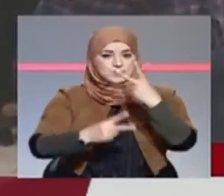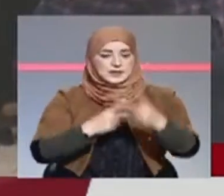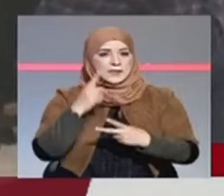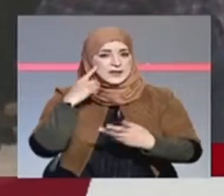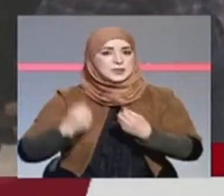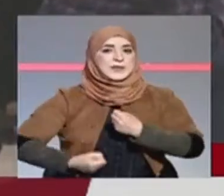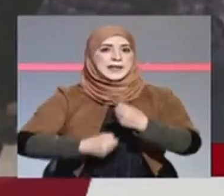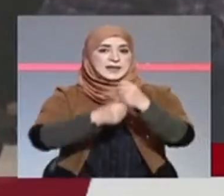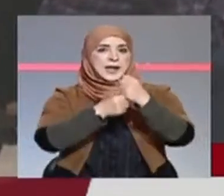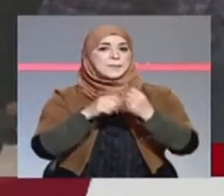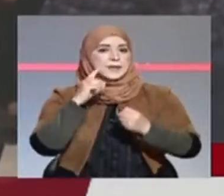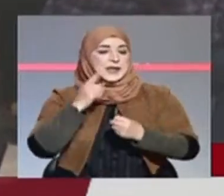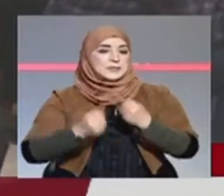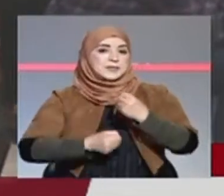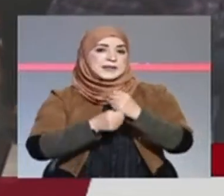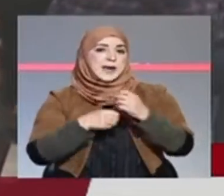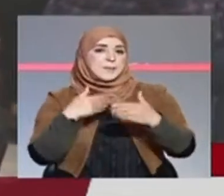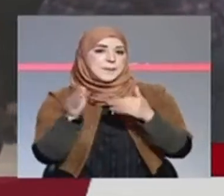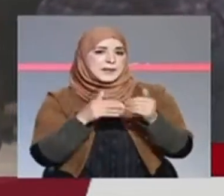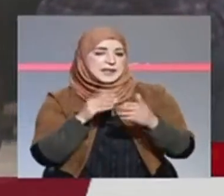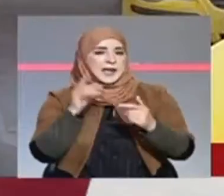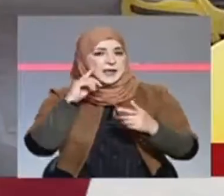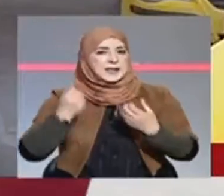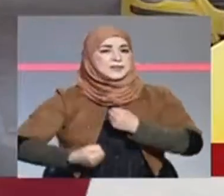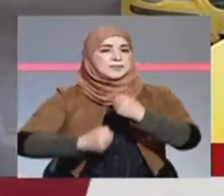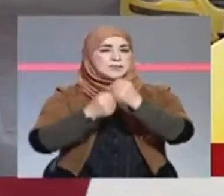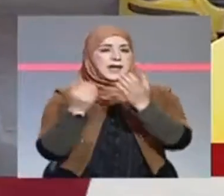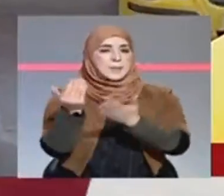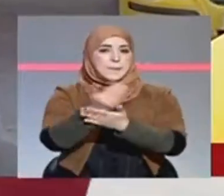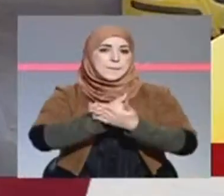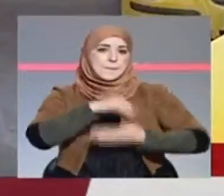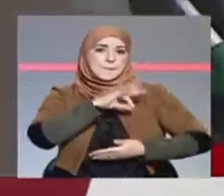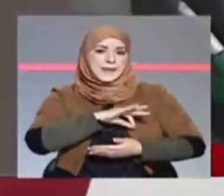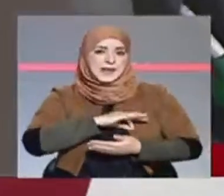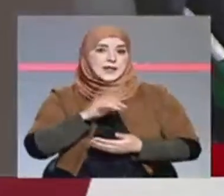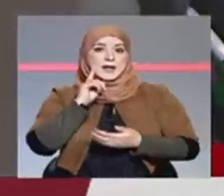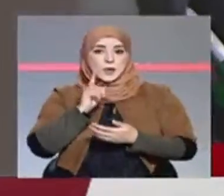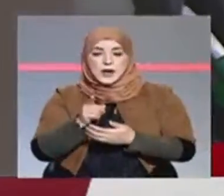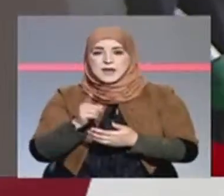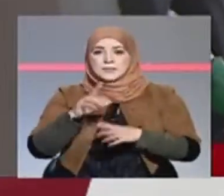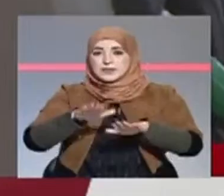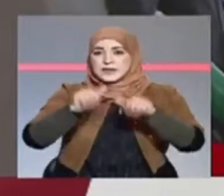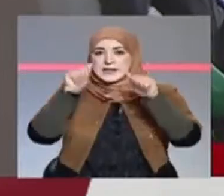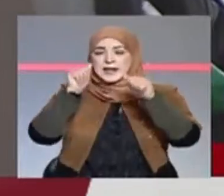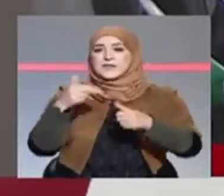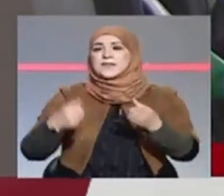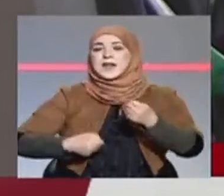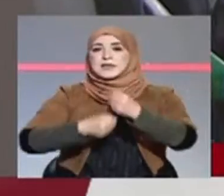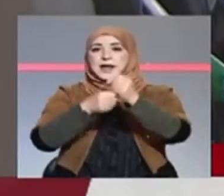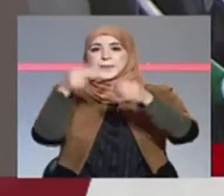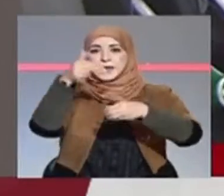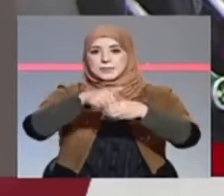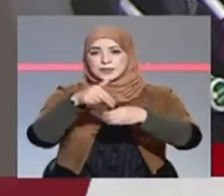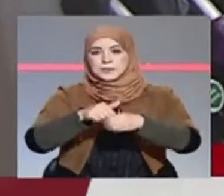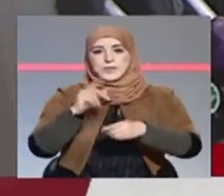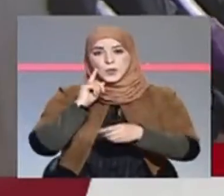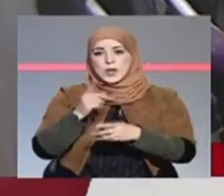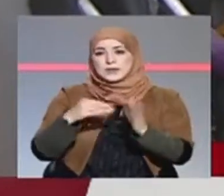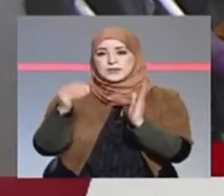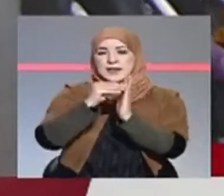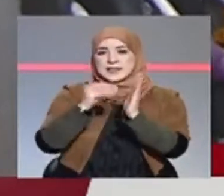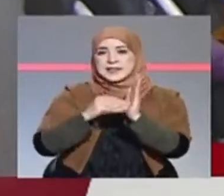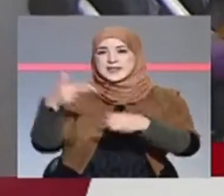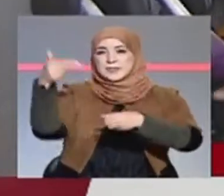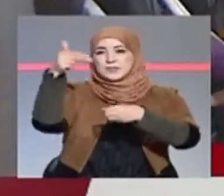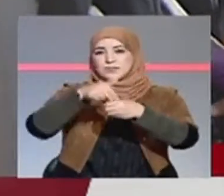من مرحله دعم الموارد الى دعم المداخيل من ذلك رفع الدعم عن المحروقات وفي تعليقه على الزياده الاخيره